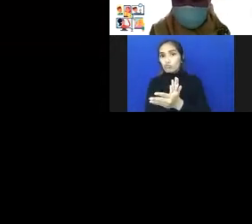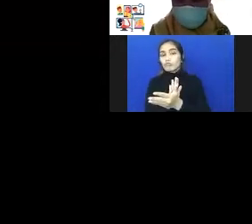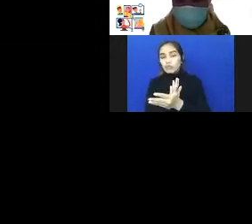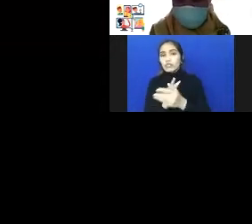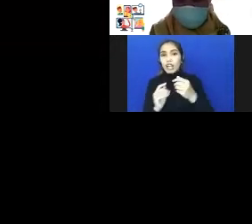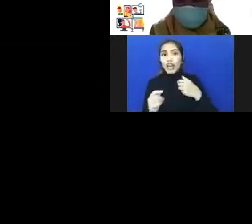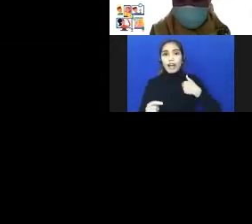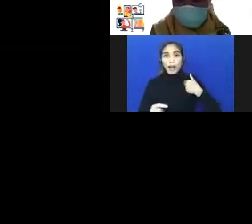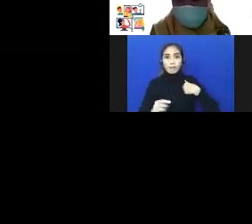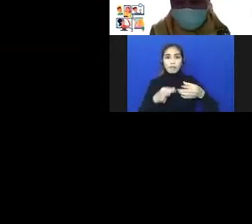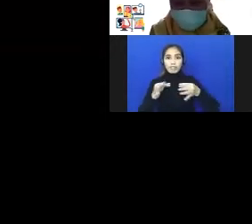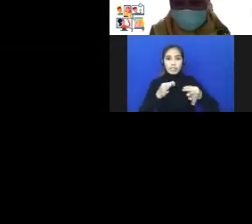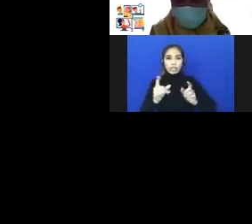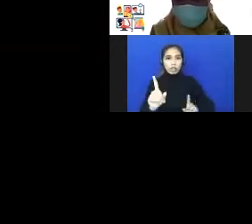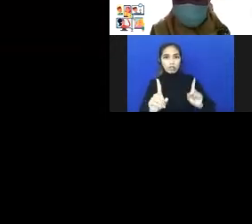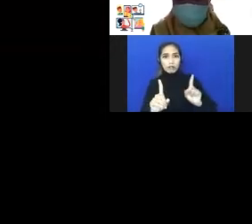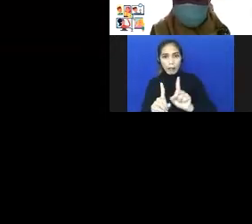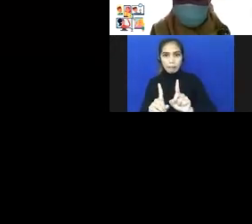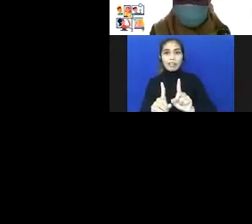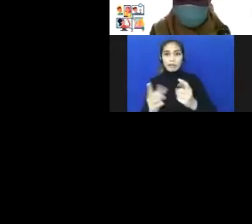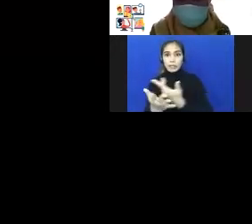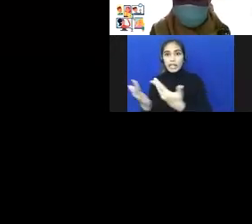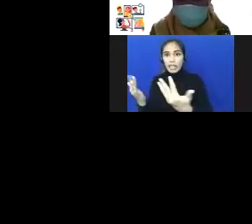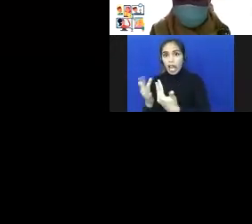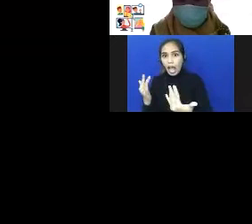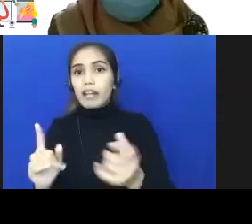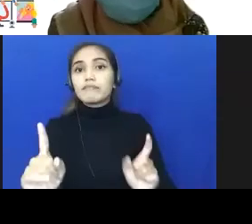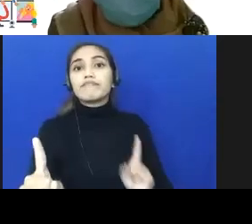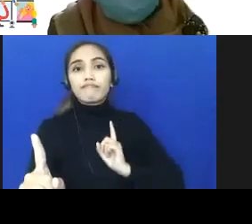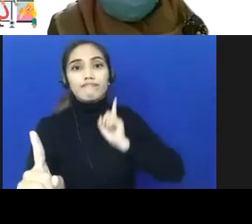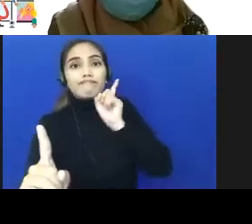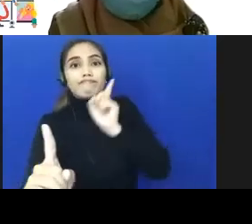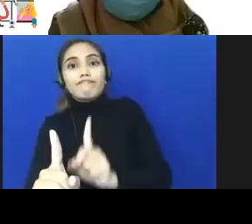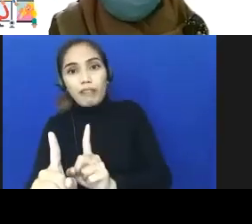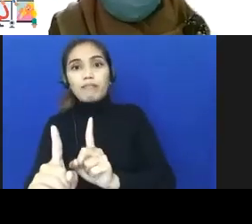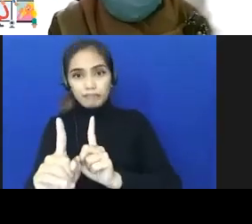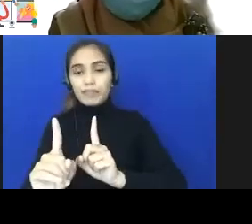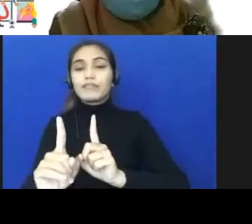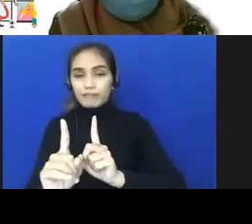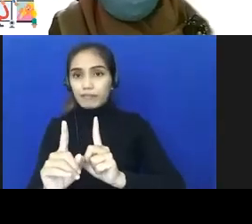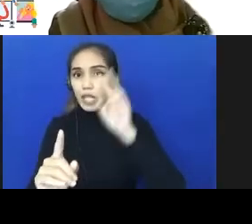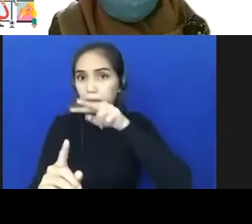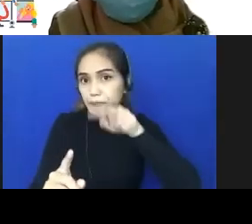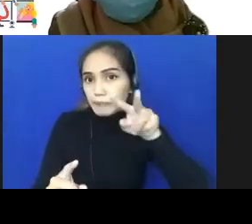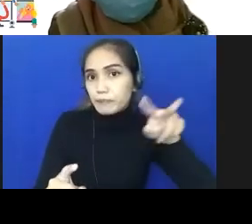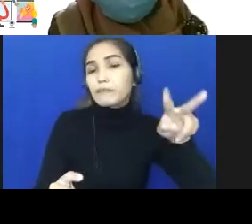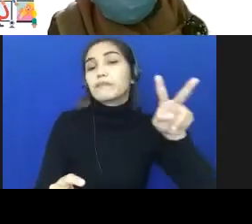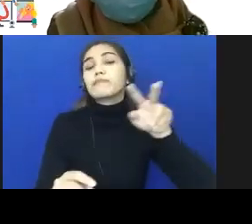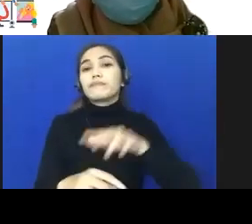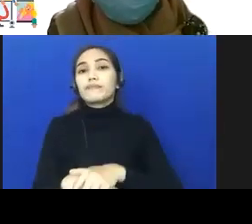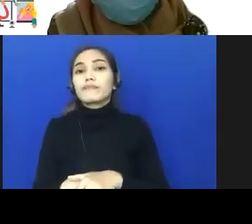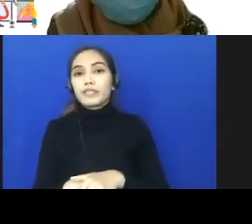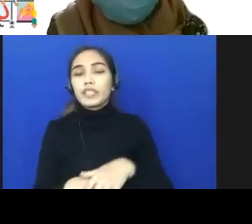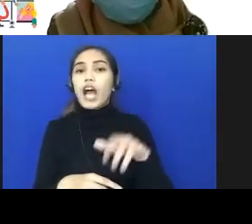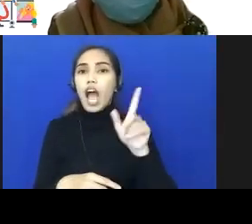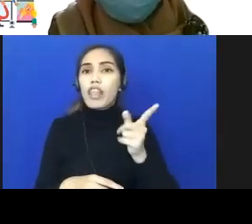maksudnya bersama-sama dengan di puskesmas mereka masing-masing, dan kami di situ mendampingi juga dengan dari dinas dan